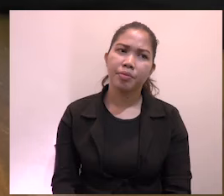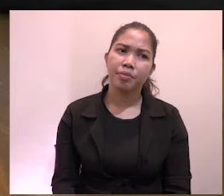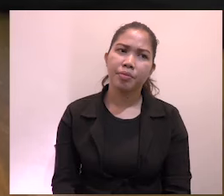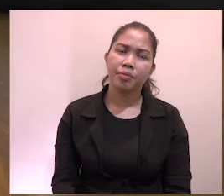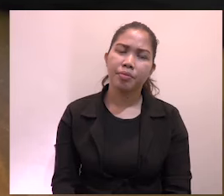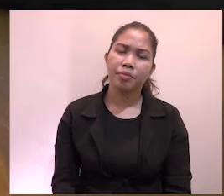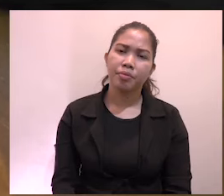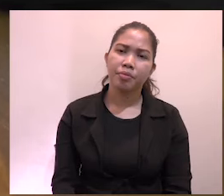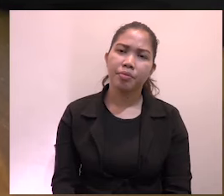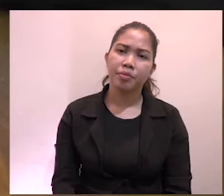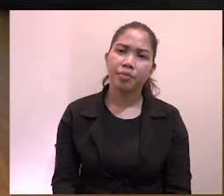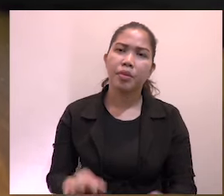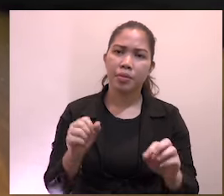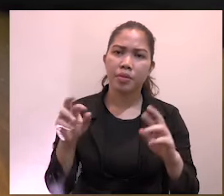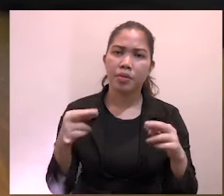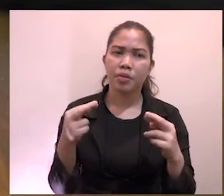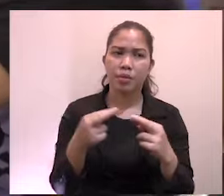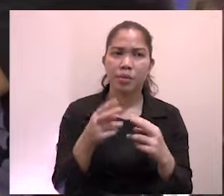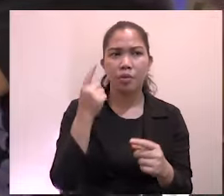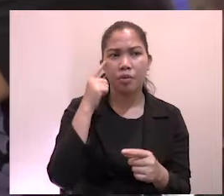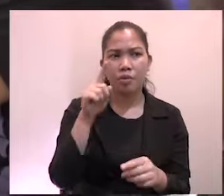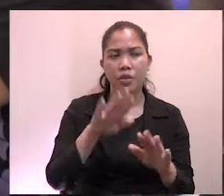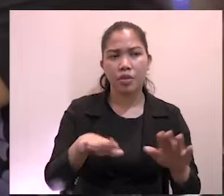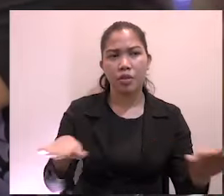magkakakuan na, maayos na sa ayos ang mga bata.